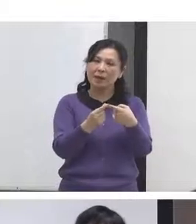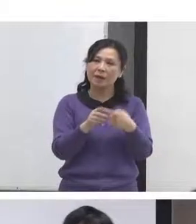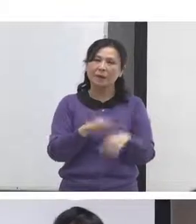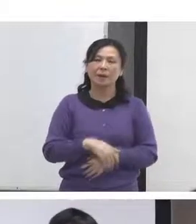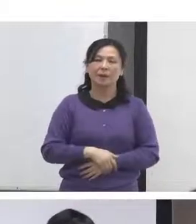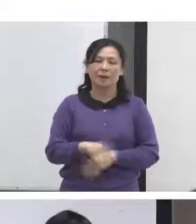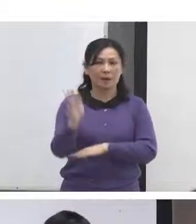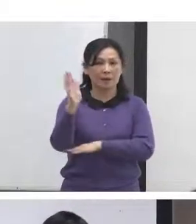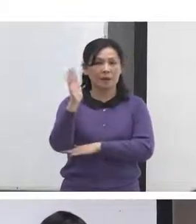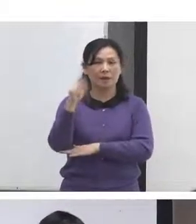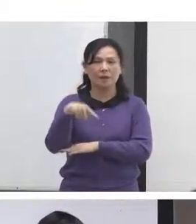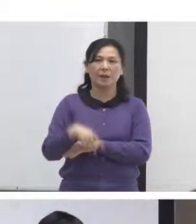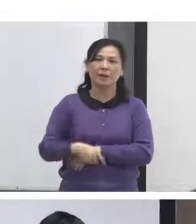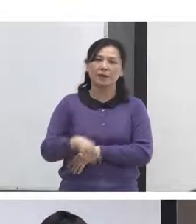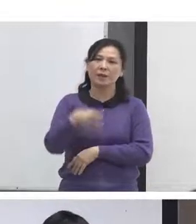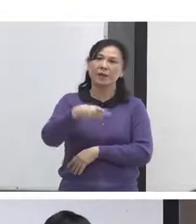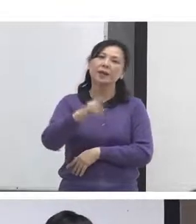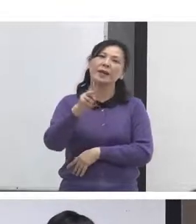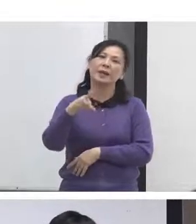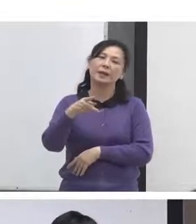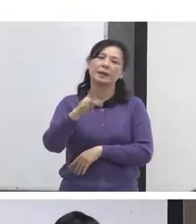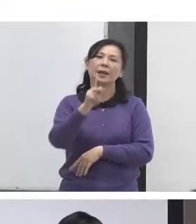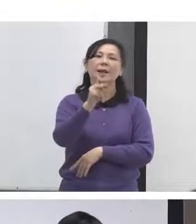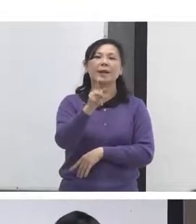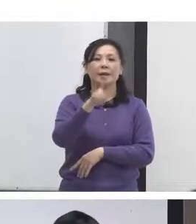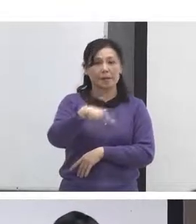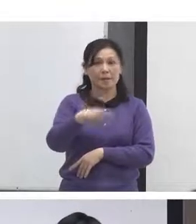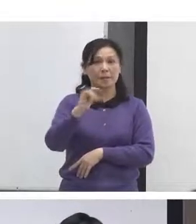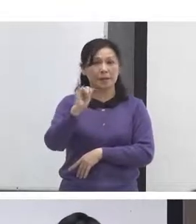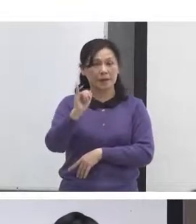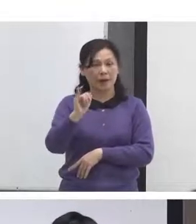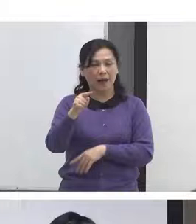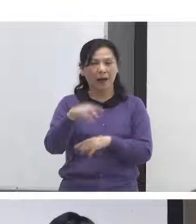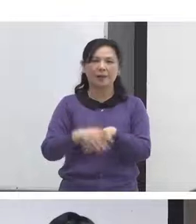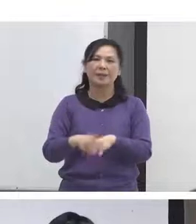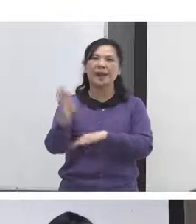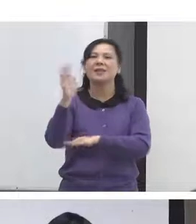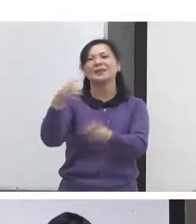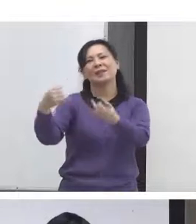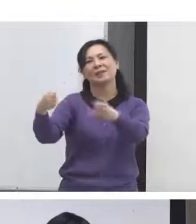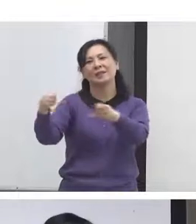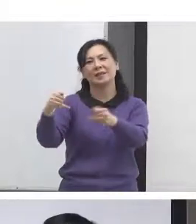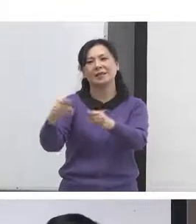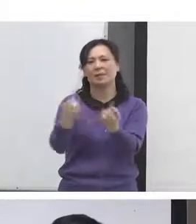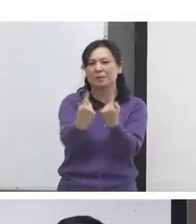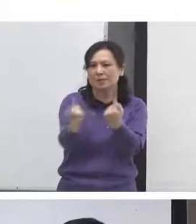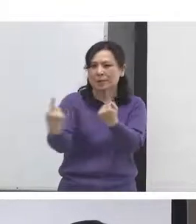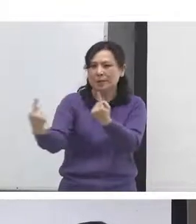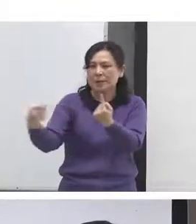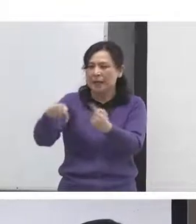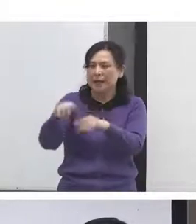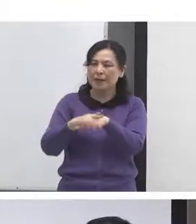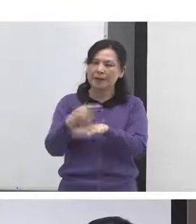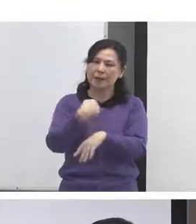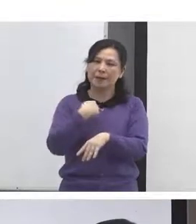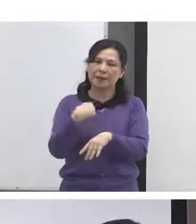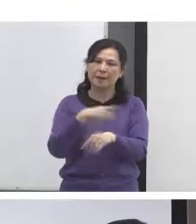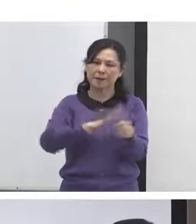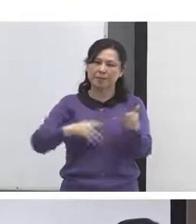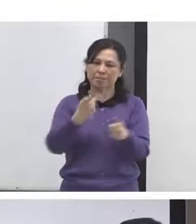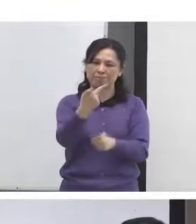觉得政府的 KPI 文化造成的很多政策下去，上有政策下有对策，我觉得这个问题是真的非常非常麻烦难以解